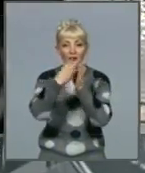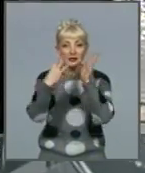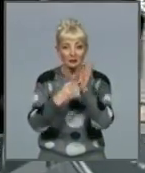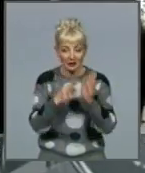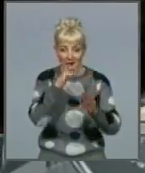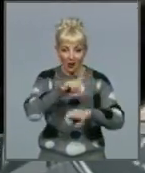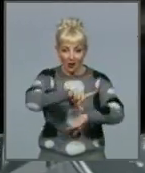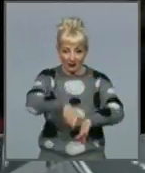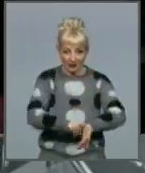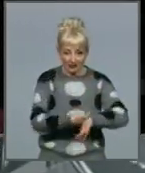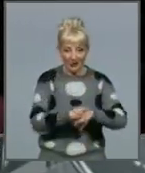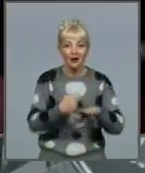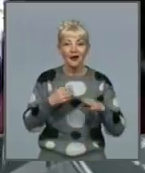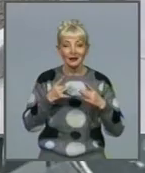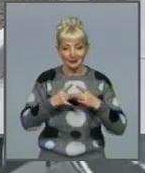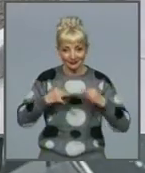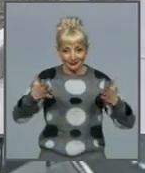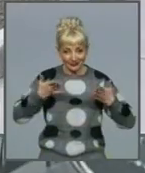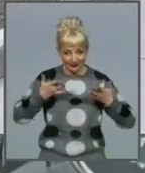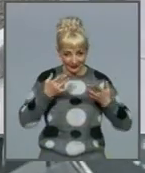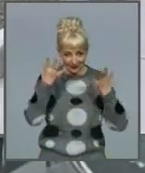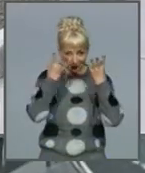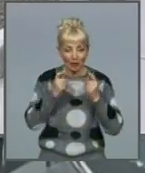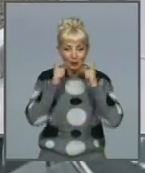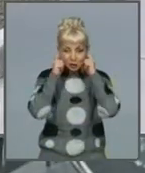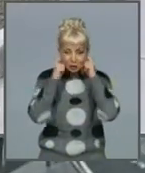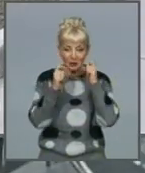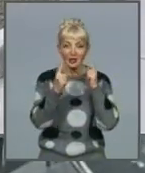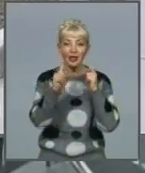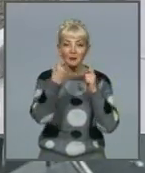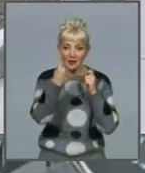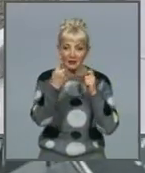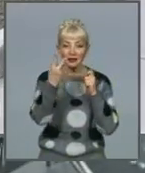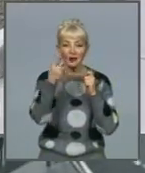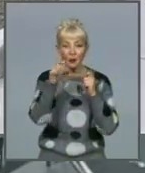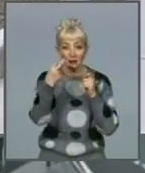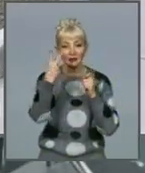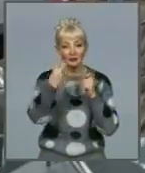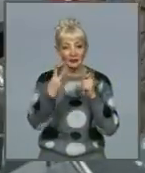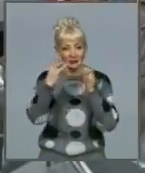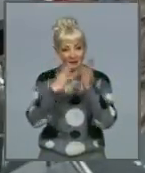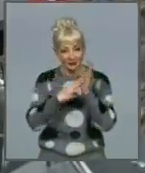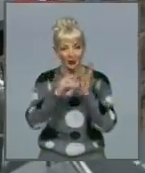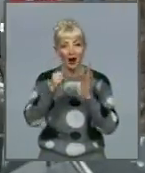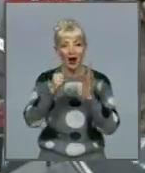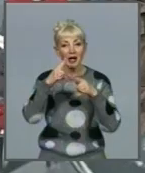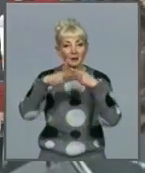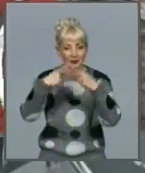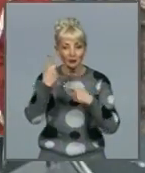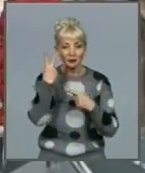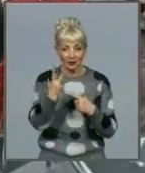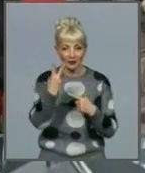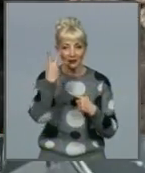святкування наступний. Перший рік 28 лютого, а наступні два 1 березня. Втім, у теперішній час навіть